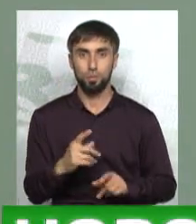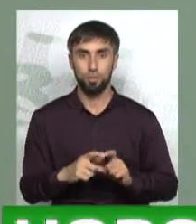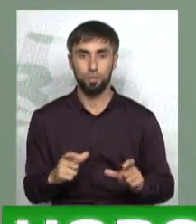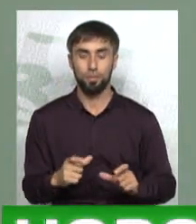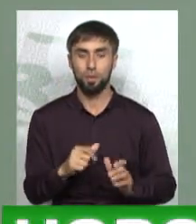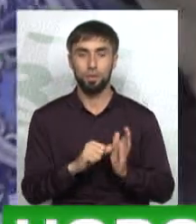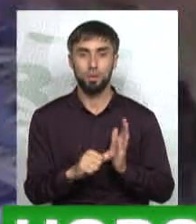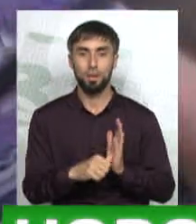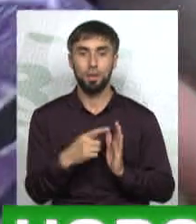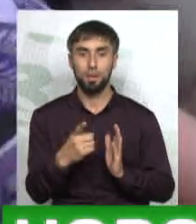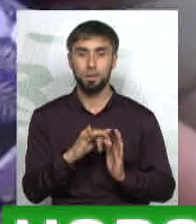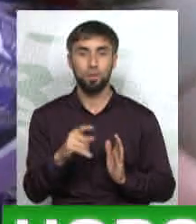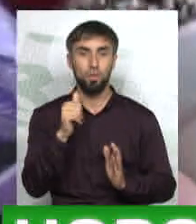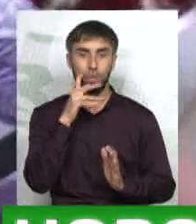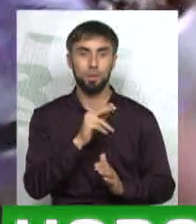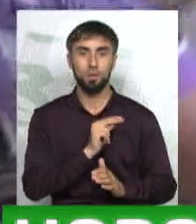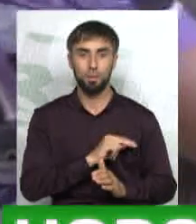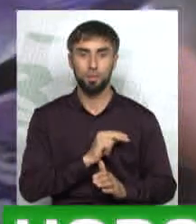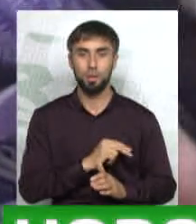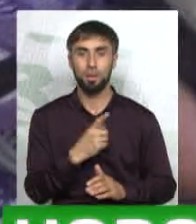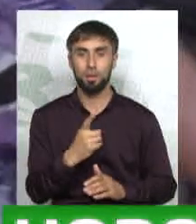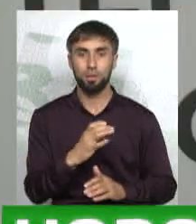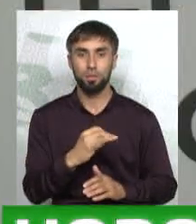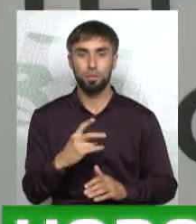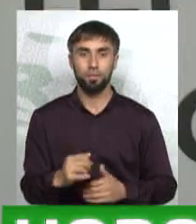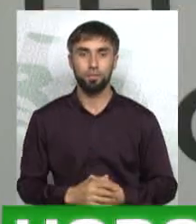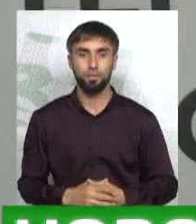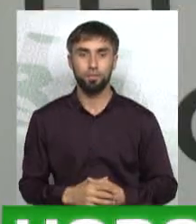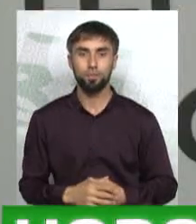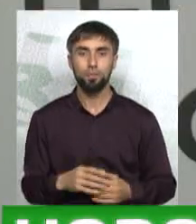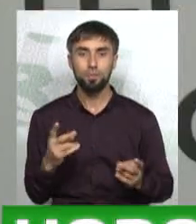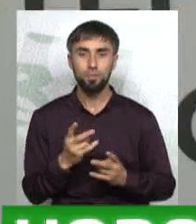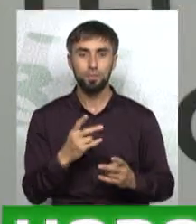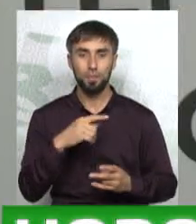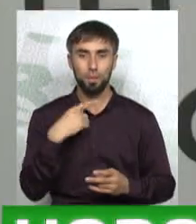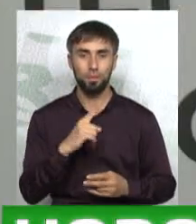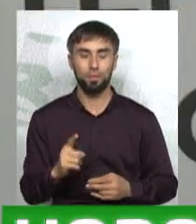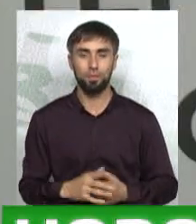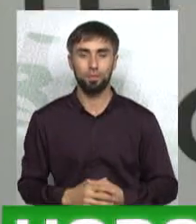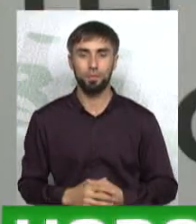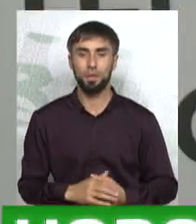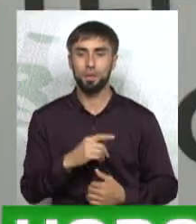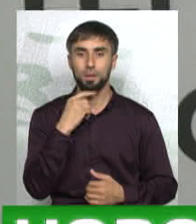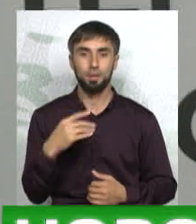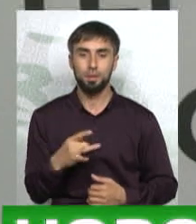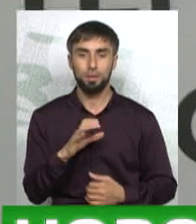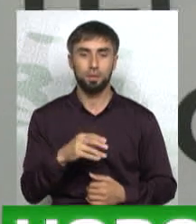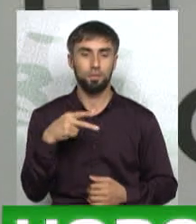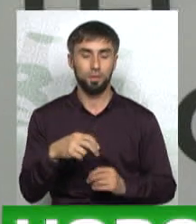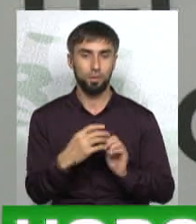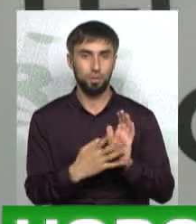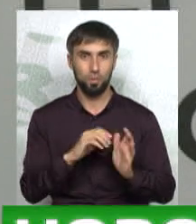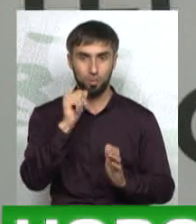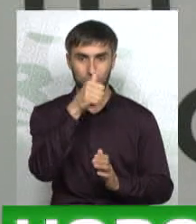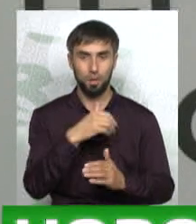школы, 61 из которых работает в одну смену. Необходимо отметить, что в регионе с